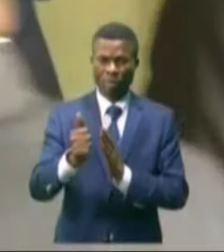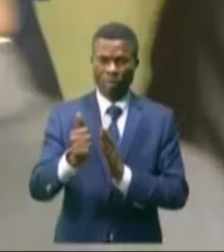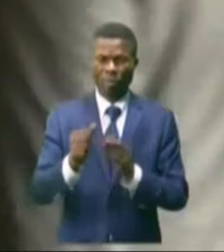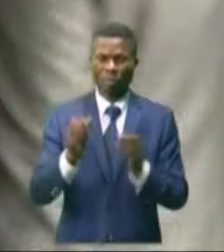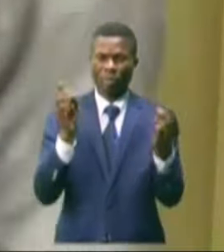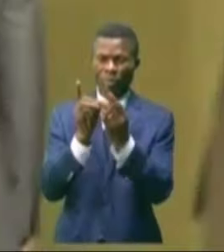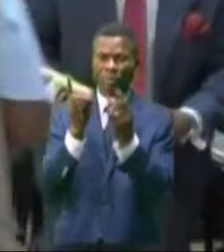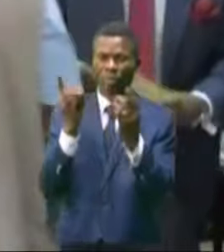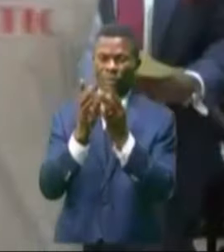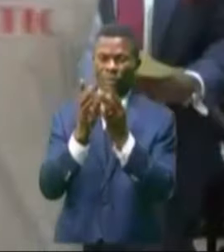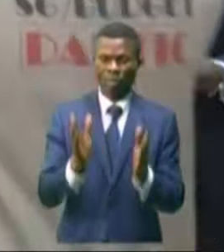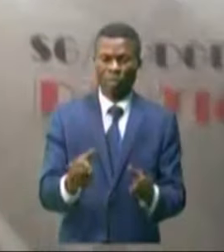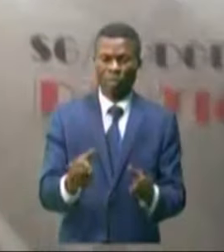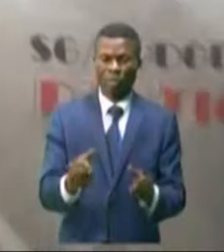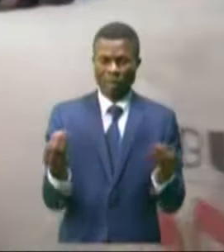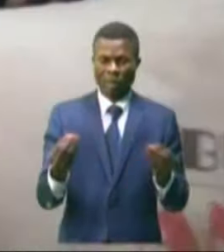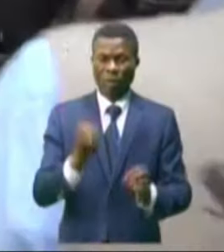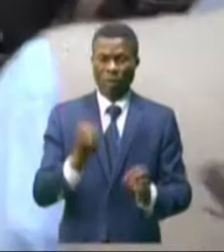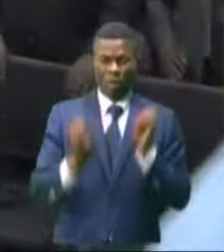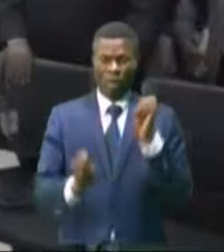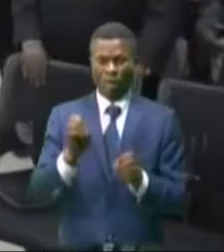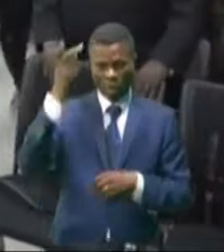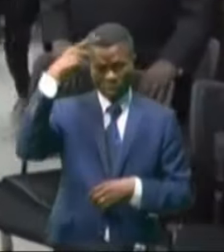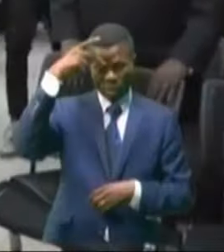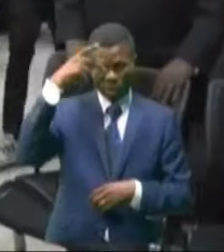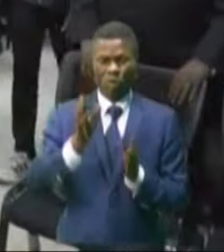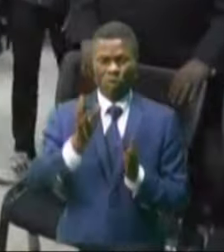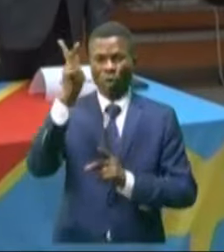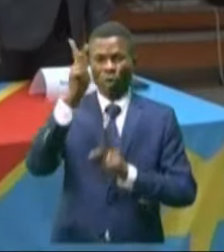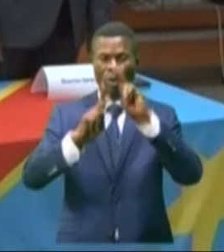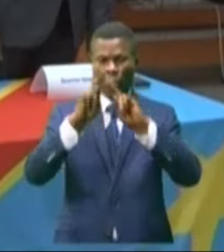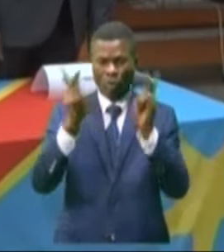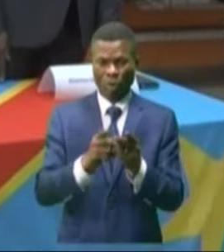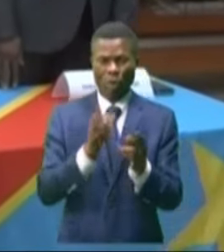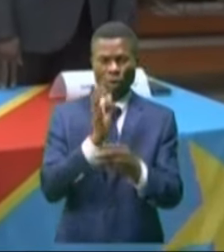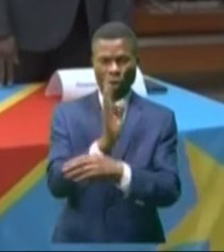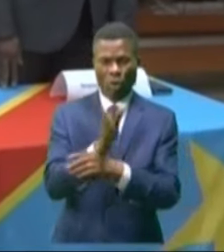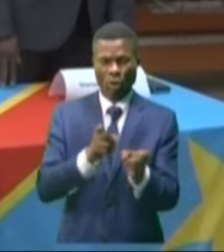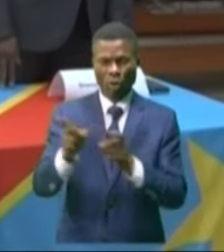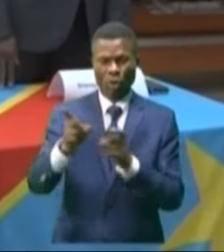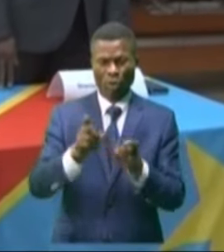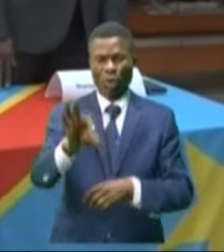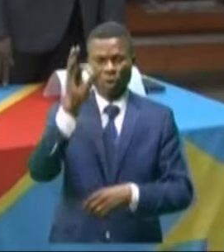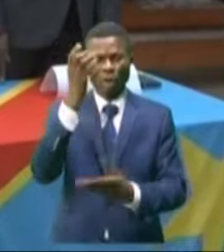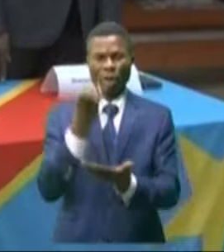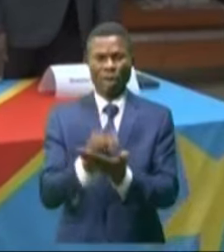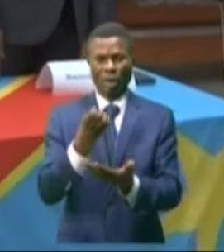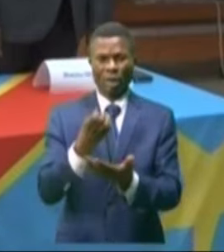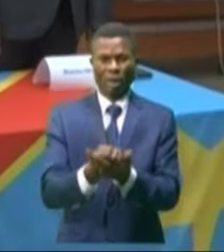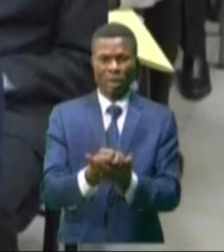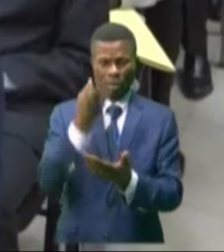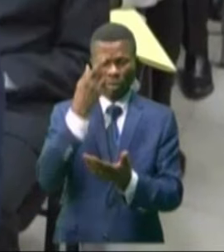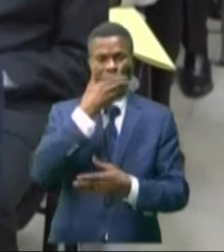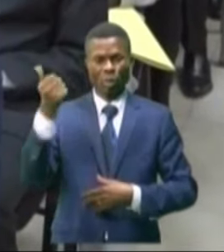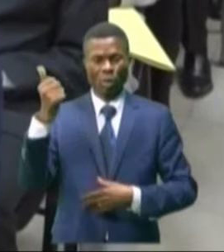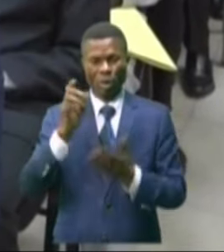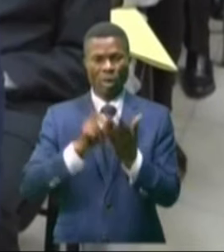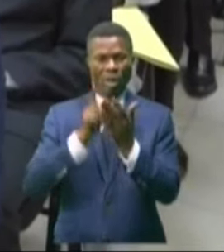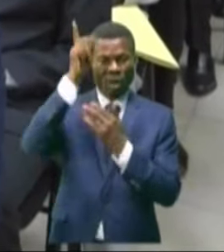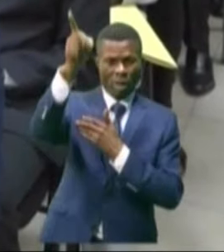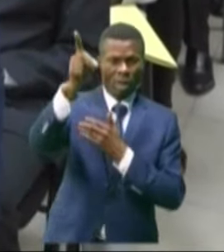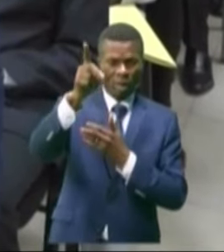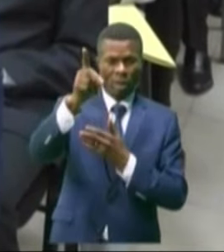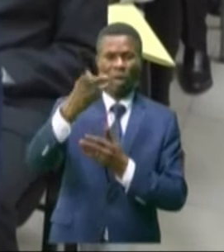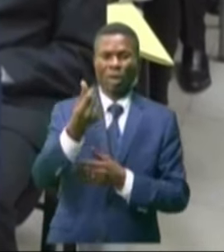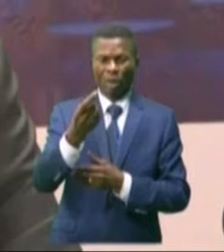concertations en vue d'évaluer les politiques publiques et orientation des choix budgétaires pour une meilleure projection des enveloppes